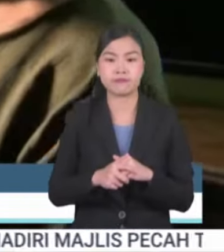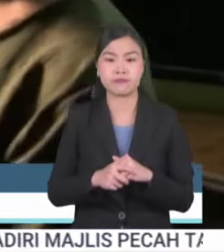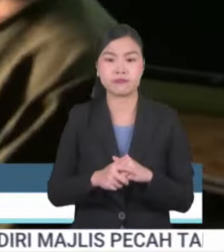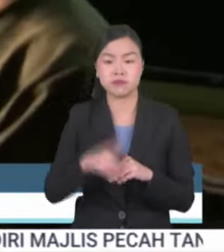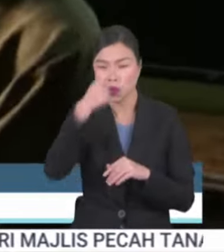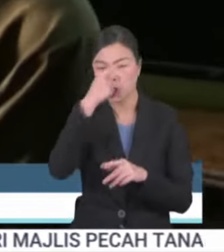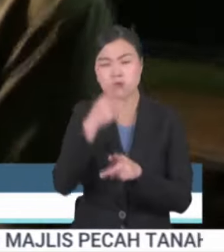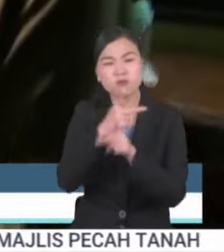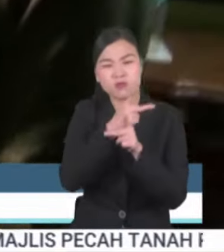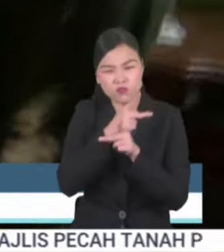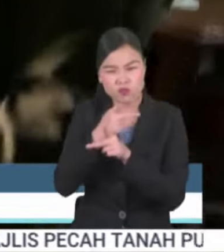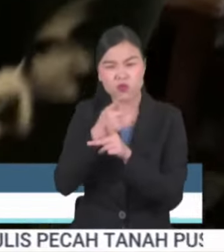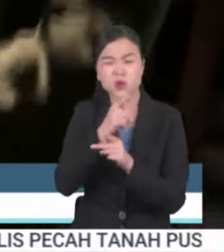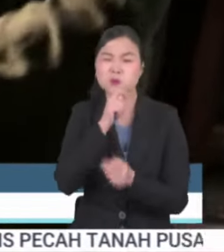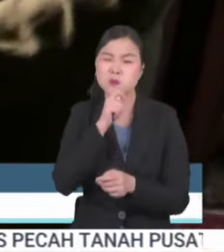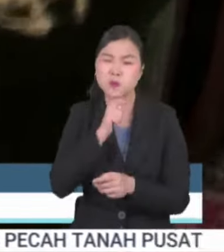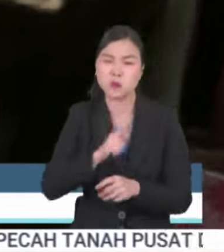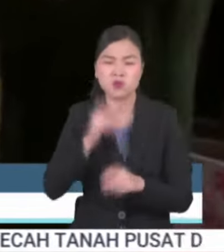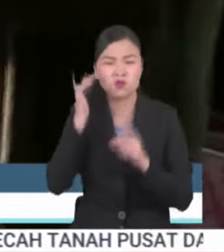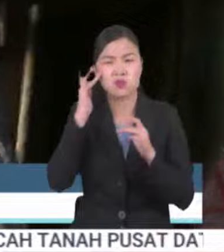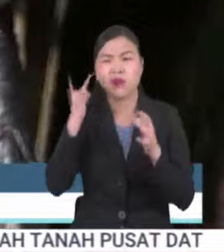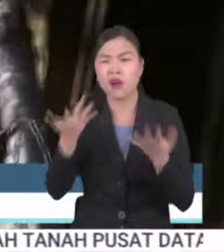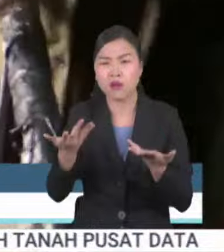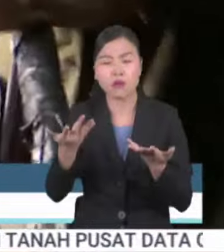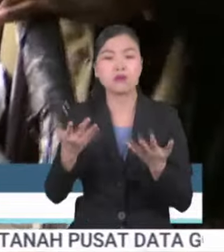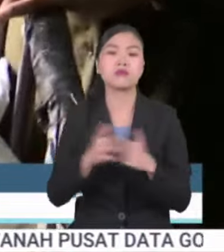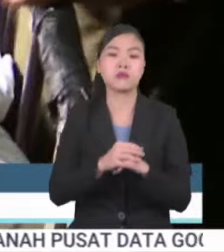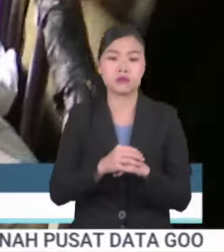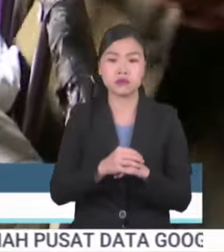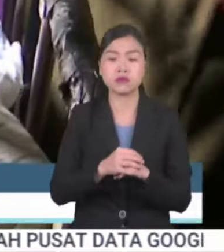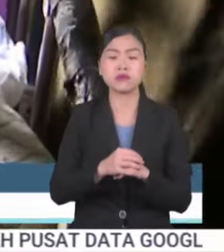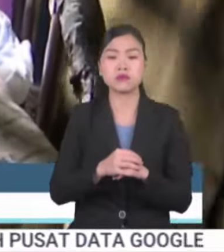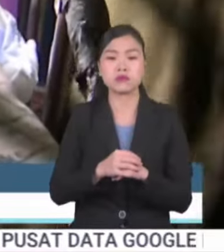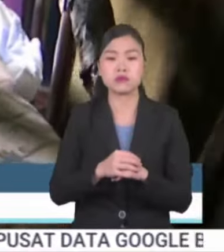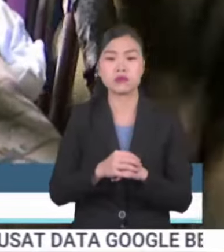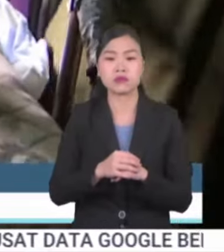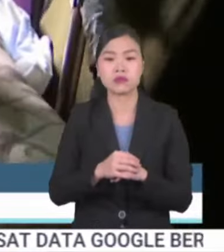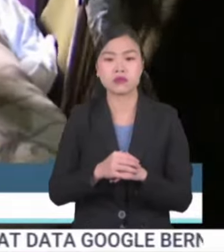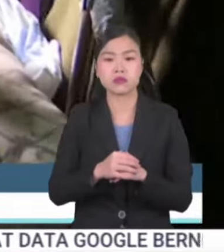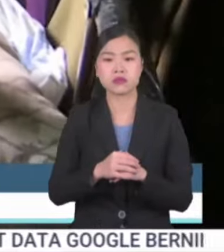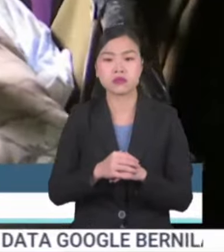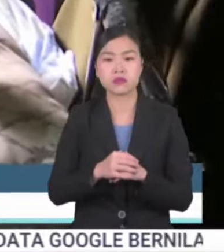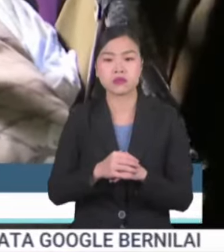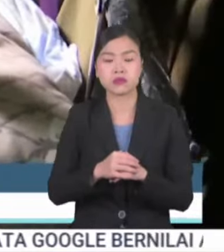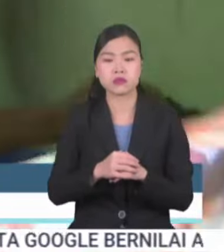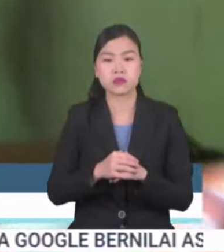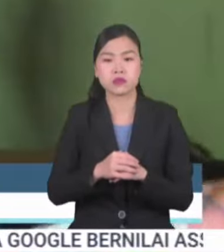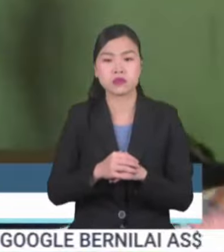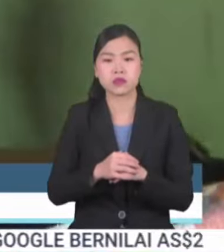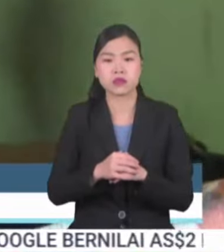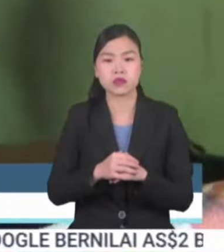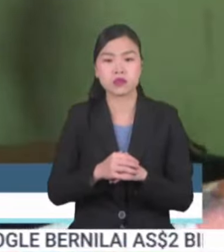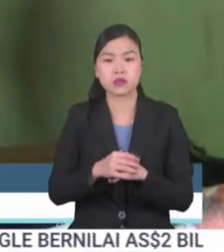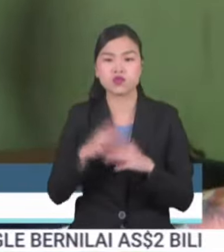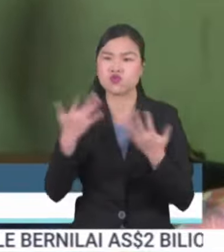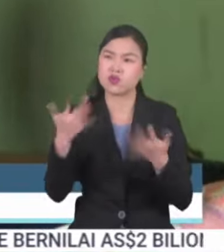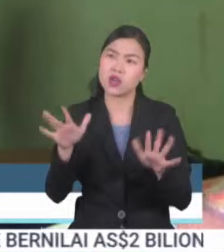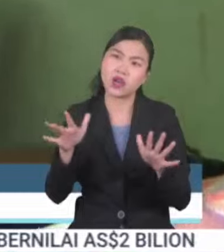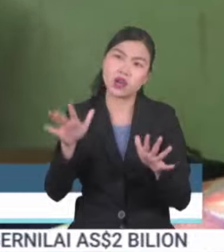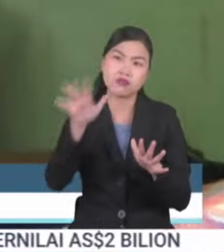rasa tak tahu nak buat mana. Ini dah kena Allah kan. Ini dah rasa lebih kurang